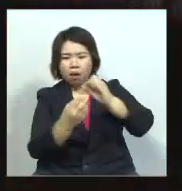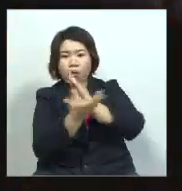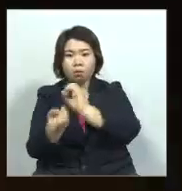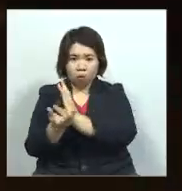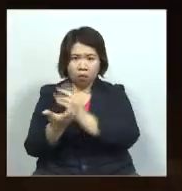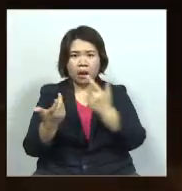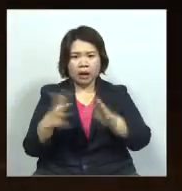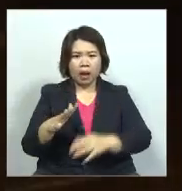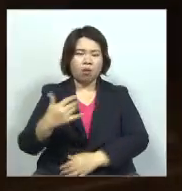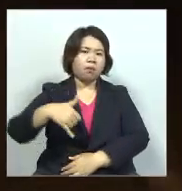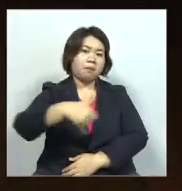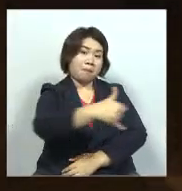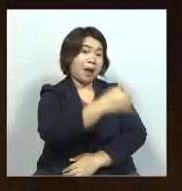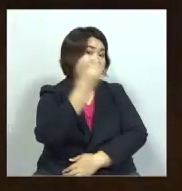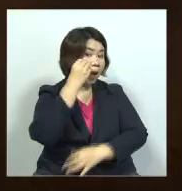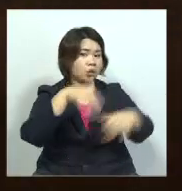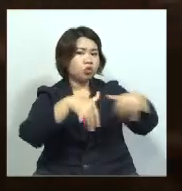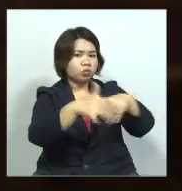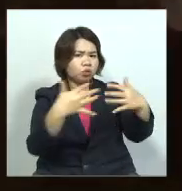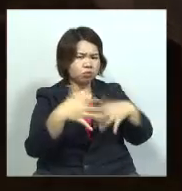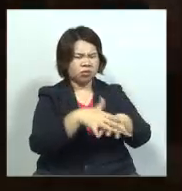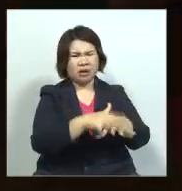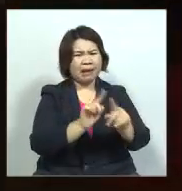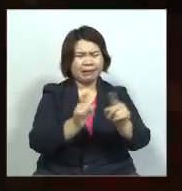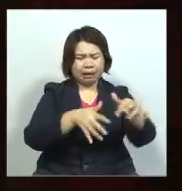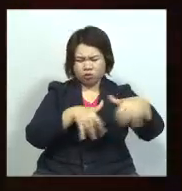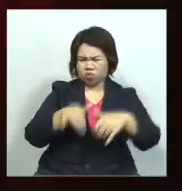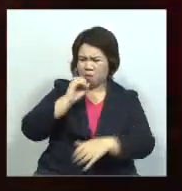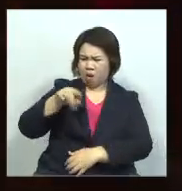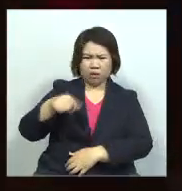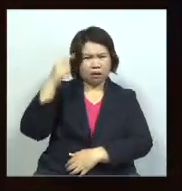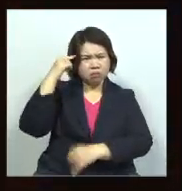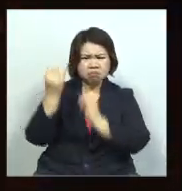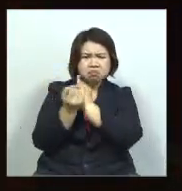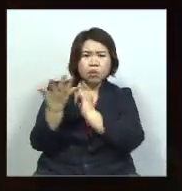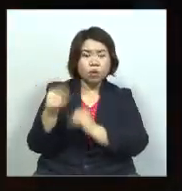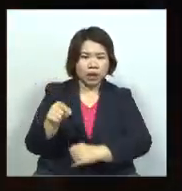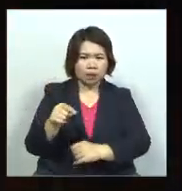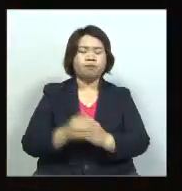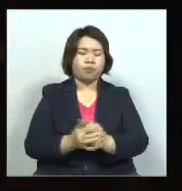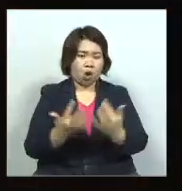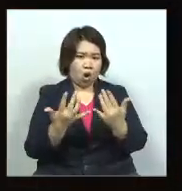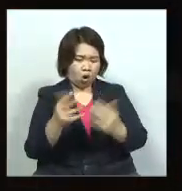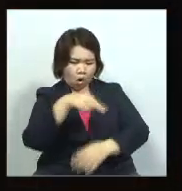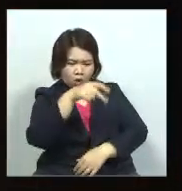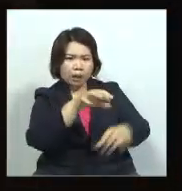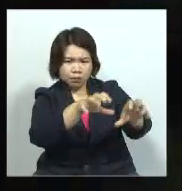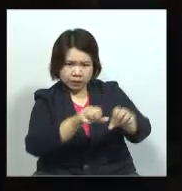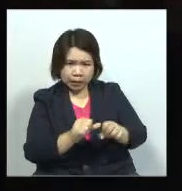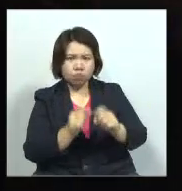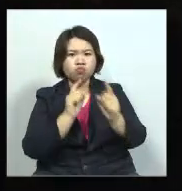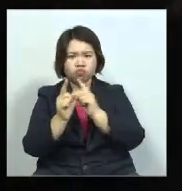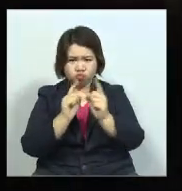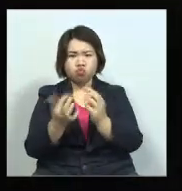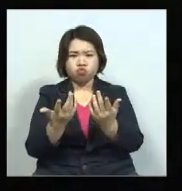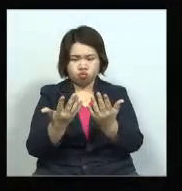ากนั้นก็เดินเข้าไปภายในหมู่บ้านไปชาวบ้านก็ไม่คุ้นกับหน้าชายคนนี้ล่าสุดเจ้าหน้าที่อยู่ระหว่างติดตามตัวชายคนดังกล่าวมาสอบสว